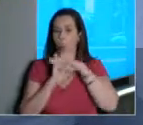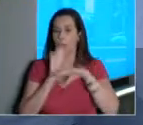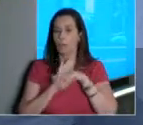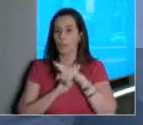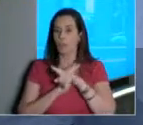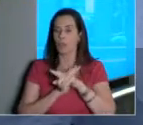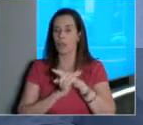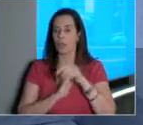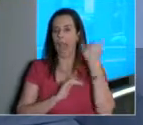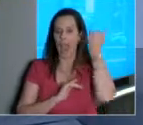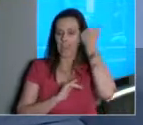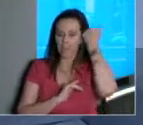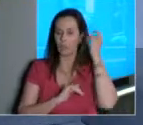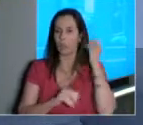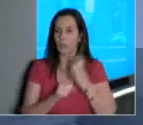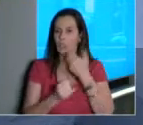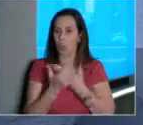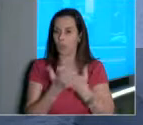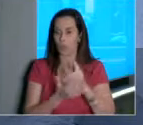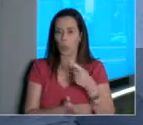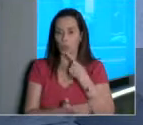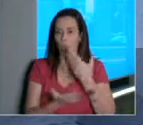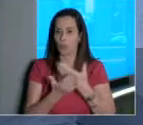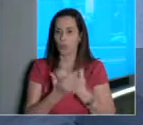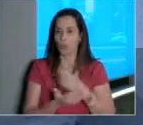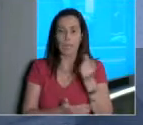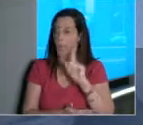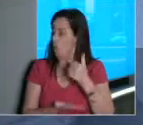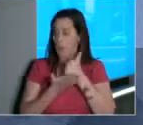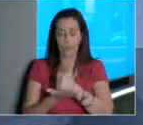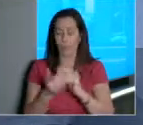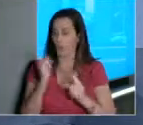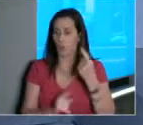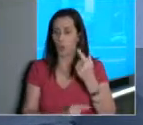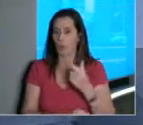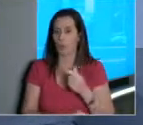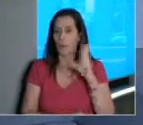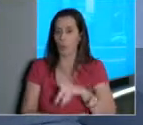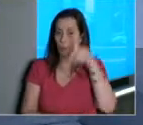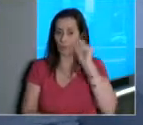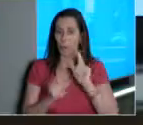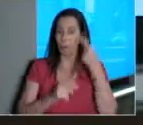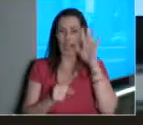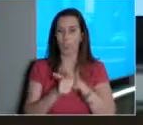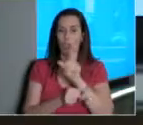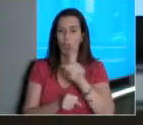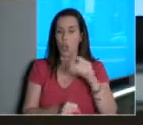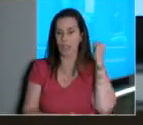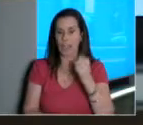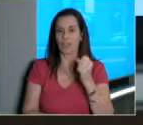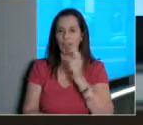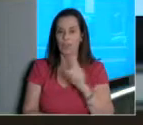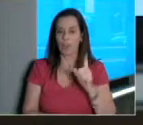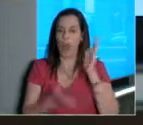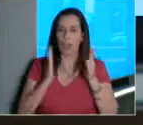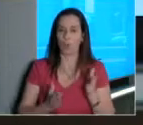שהם מאריתריאה, אוקיי? בוא נשים עובדות, כי אתם מדברים על עובדות. היא לא מייצגת את מה שקורה בדרום תל אביב, לא את מקרי האונס, לא את מקרי הרצח, ולא את